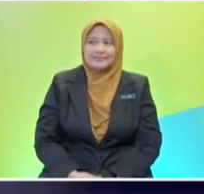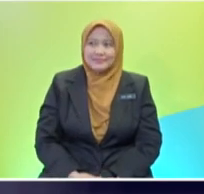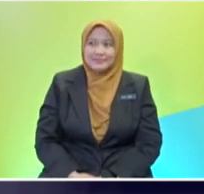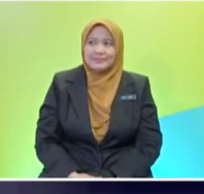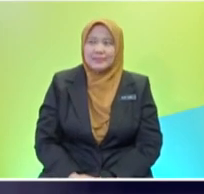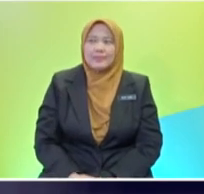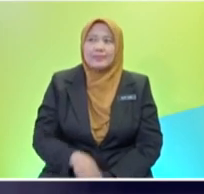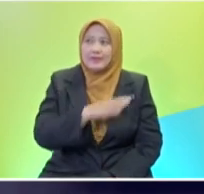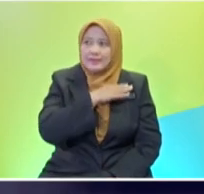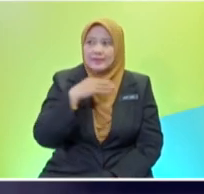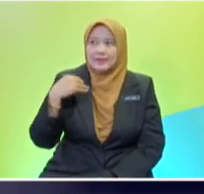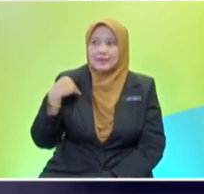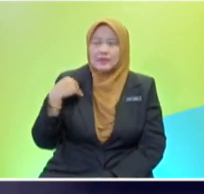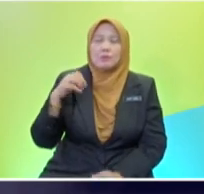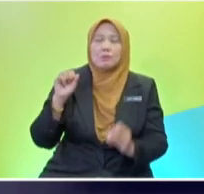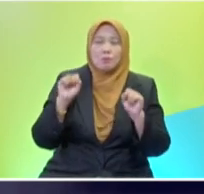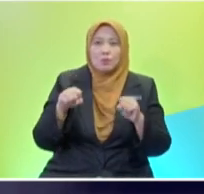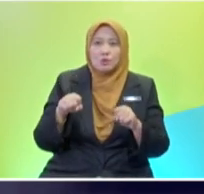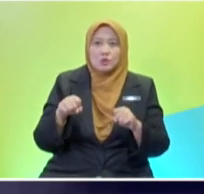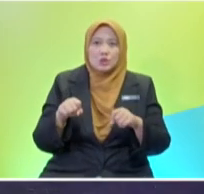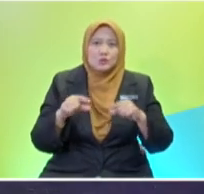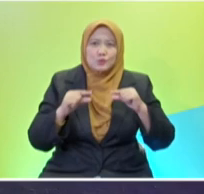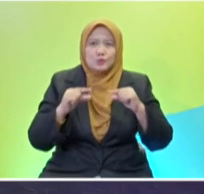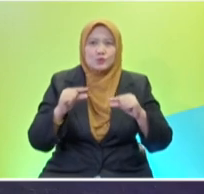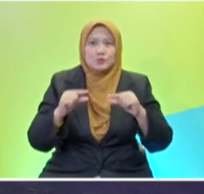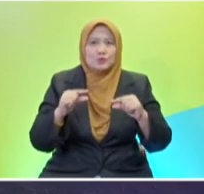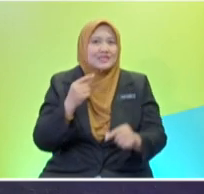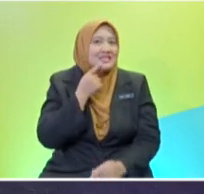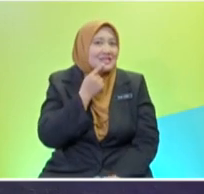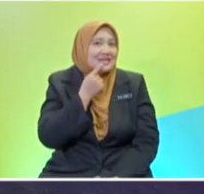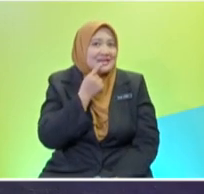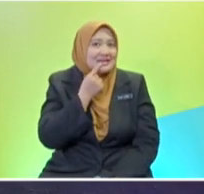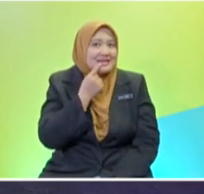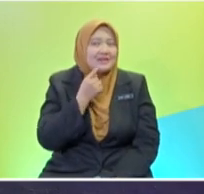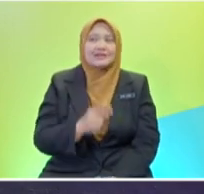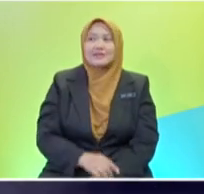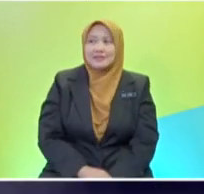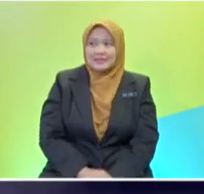dan juga yang boleh bergerak-gerak nih yang ini